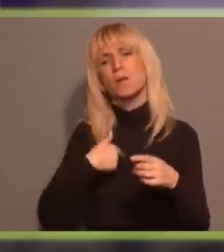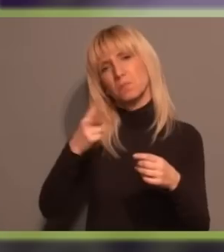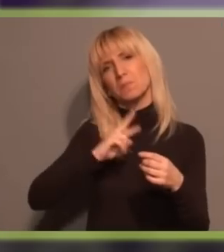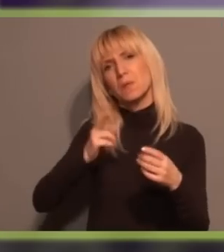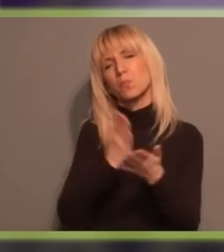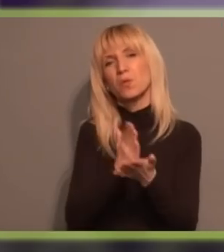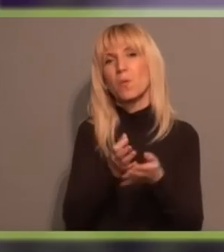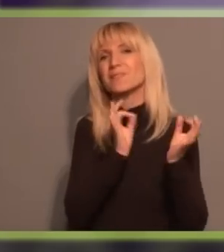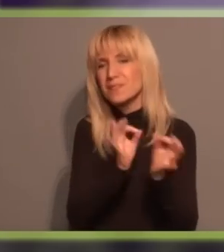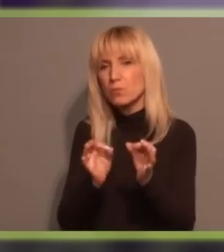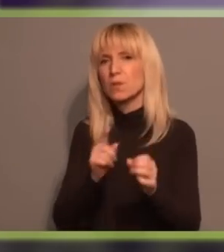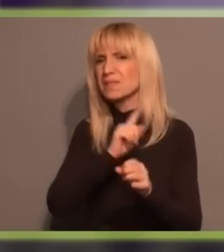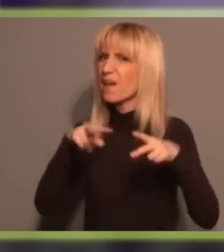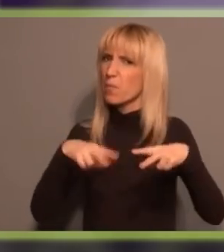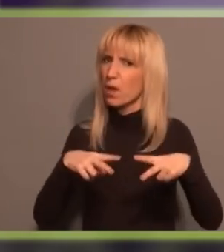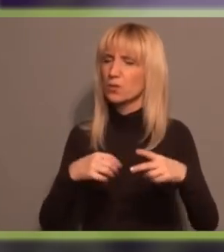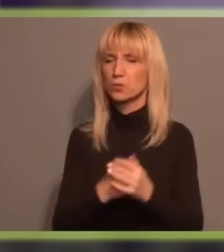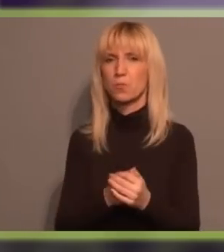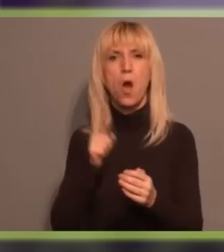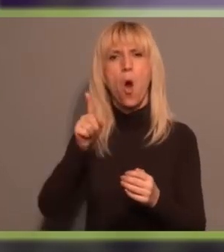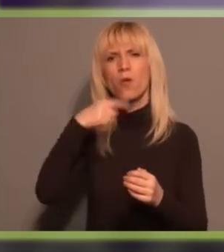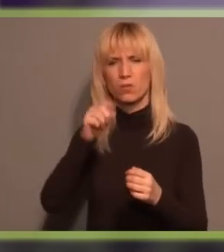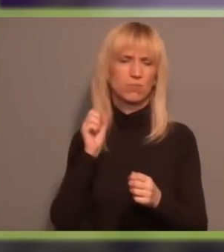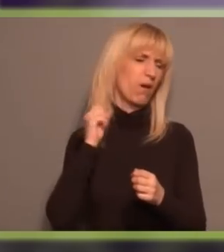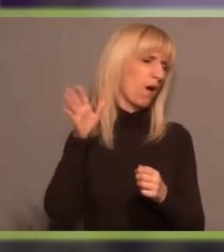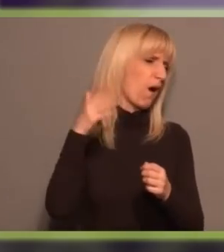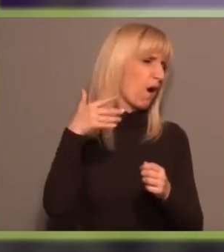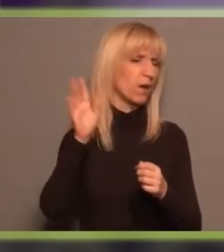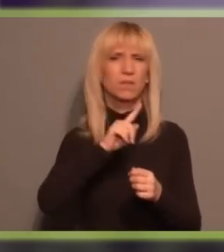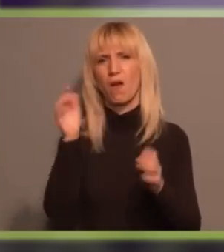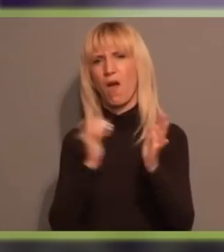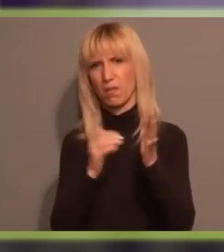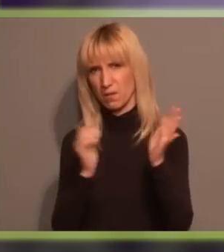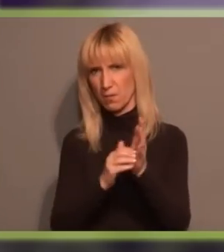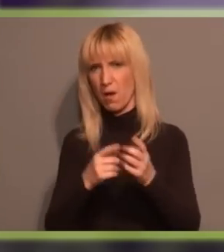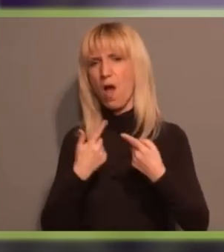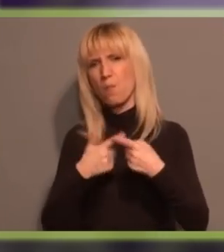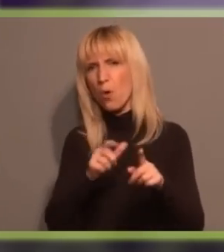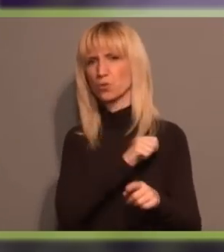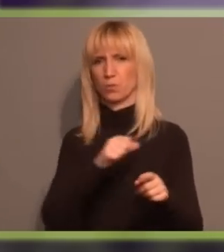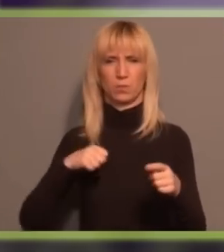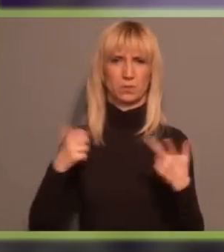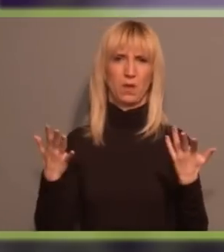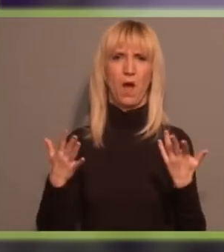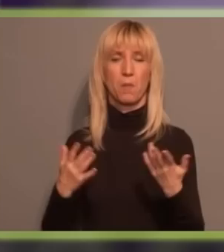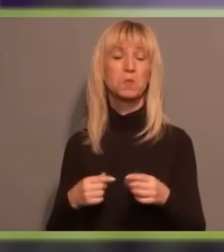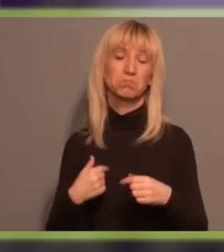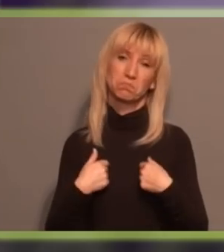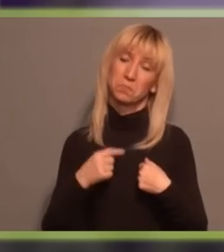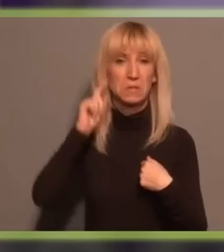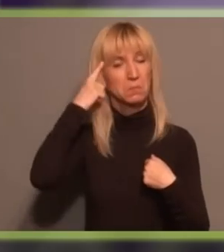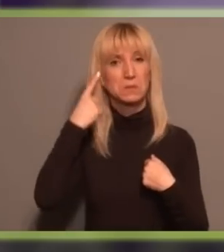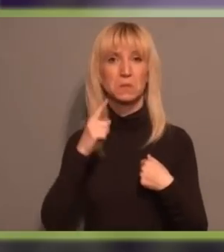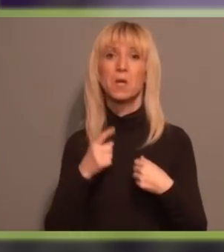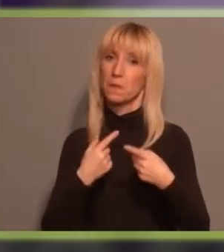imali te strahu. Znači, ma jok, ne treba, kao, ne, sve možemo, kao mene.